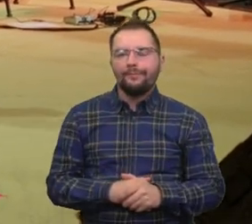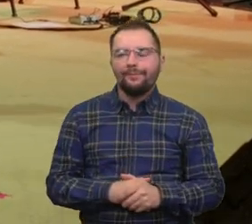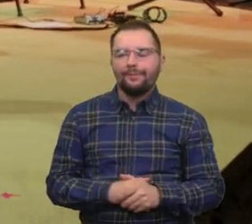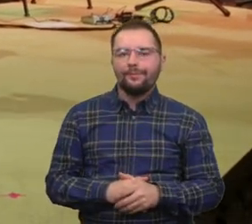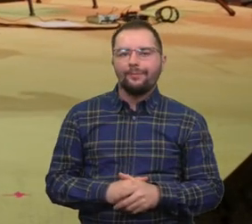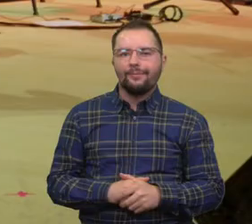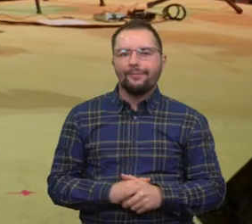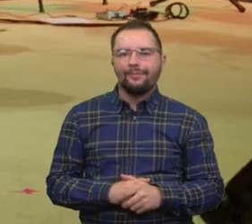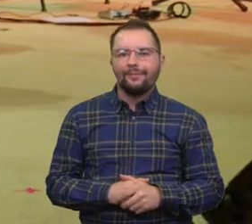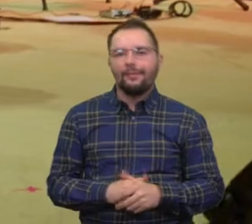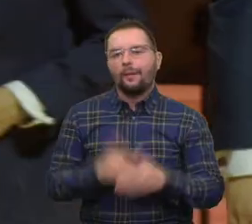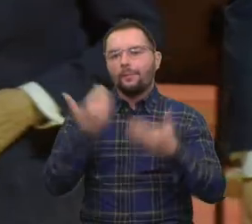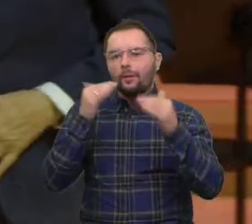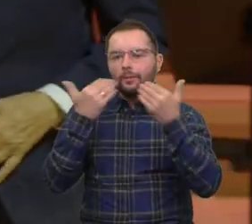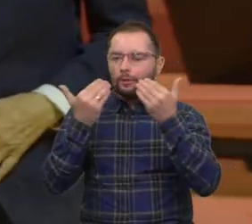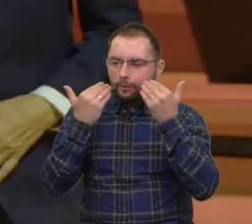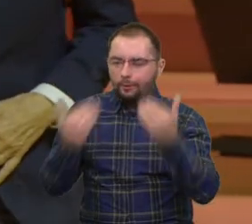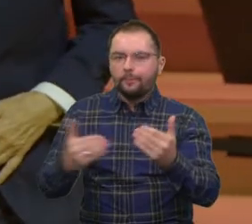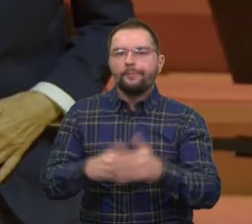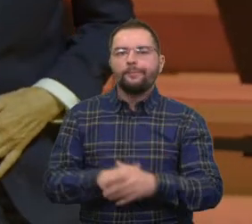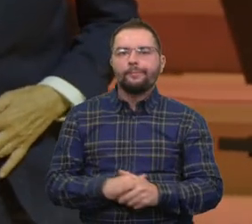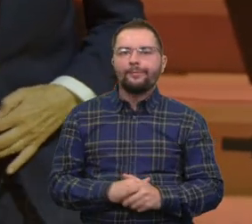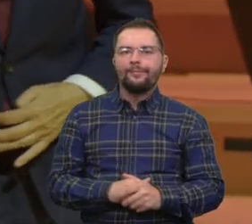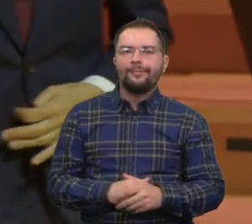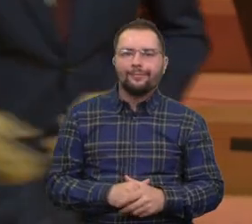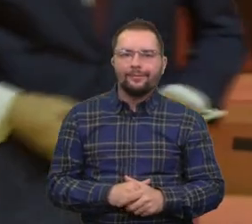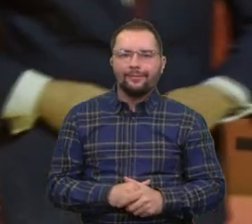Gratulujemy. Bardzo dziękujemy. Dziękujemy bardzo.